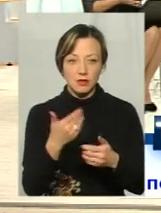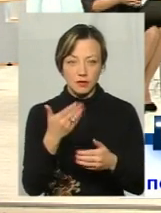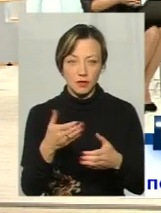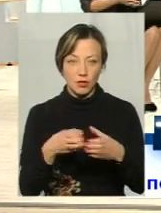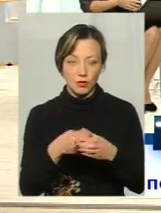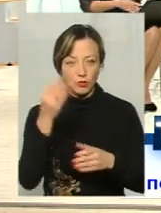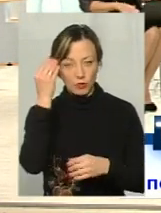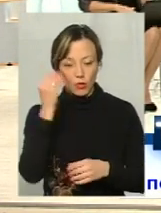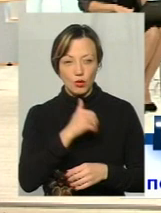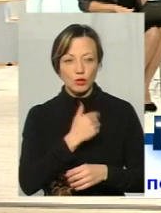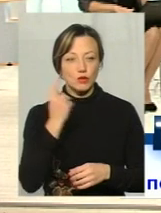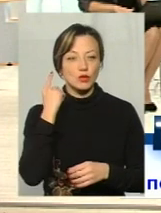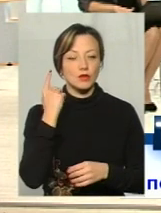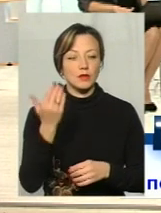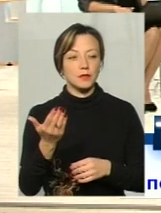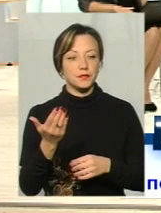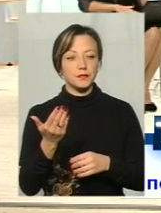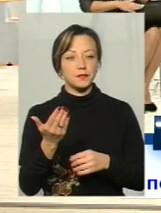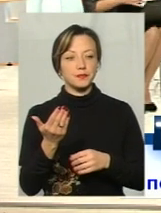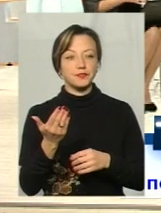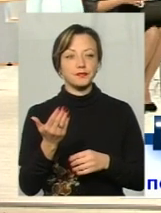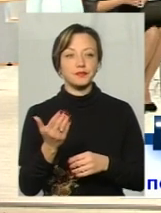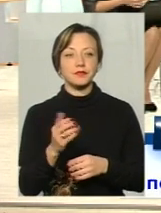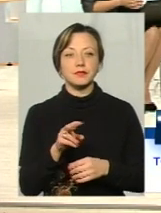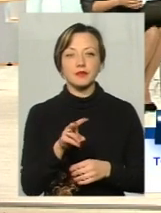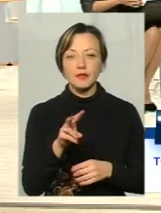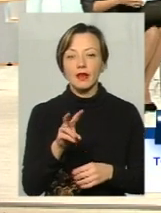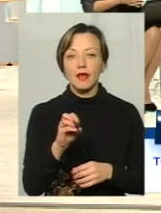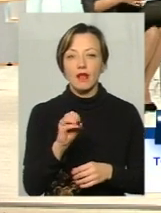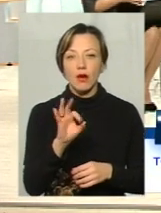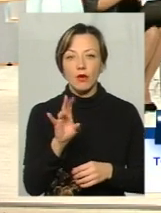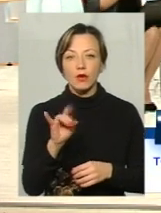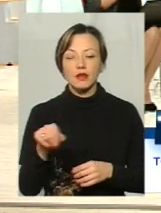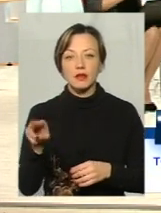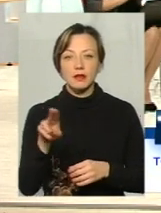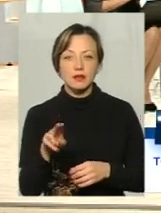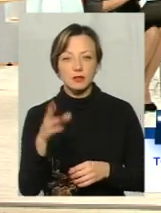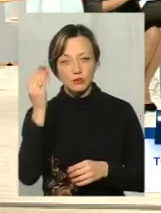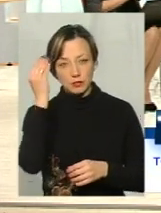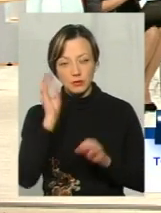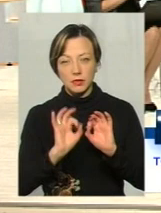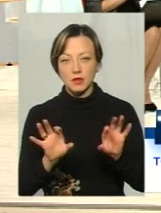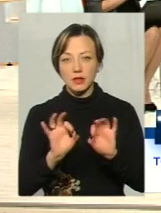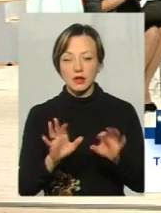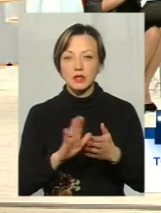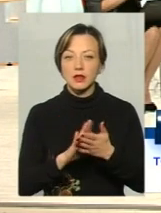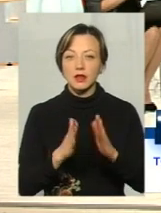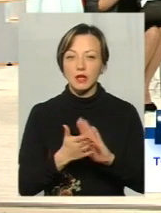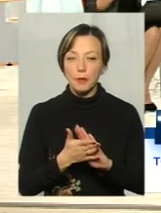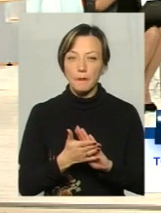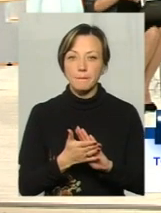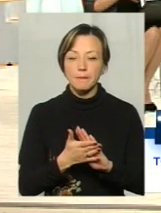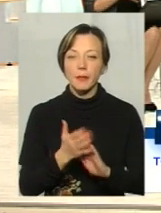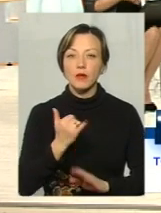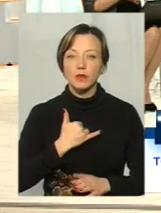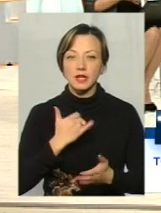групою. А дуже хочу почути думку пана Леоніда, і ще з того боку хотіла б, щоб ви подивились на ситуацію. Все ж таки в